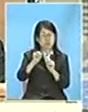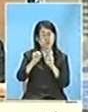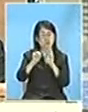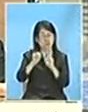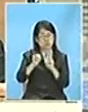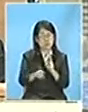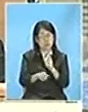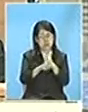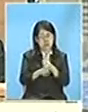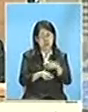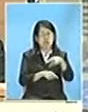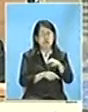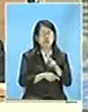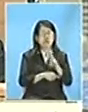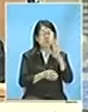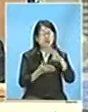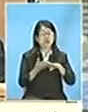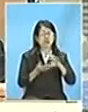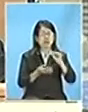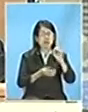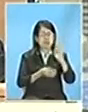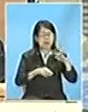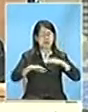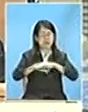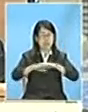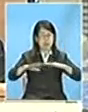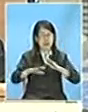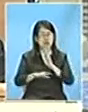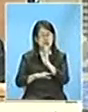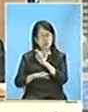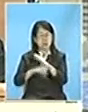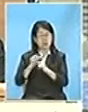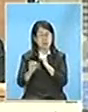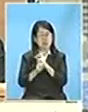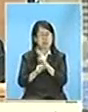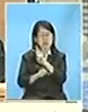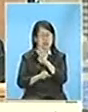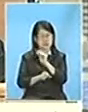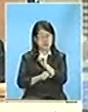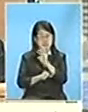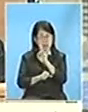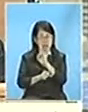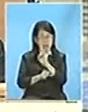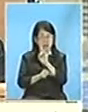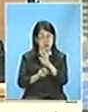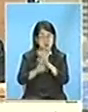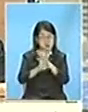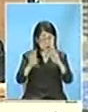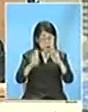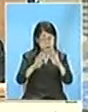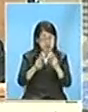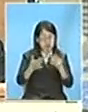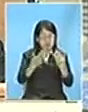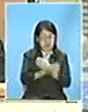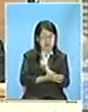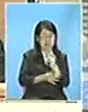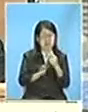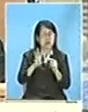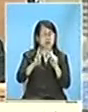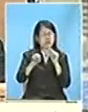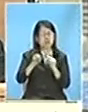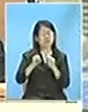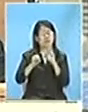สถาบันการพัฒนาศึกษาพ.ศ. 2548และให้ใช้ข้อความต่อไปนี้แทนก็คือมาตรา6ให้รัฐมนตรีว่าการกระทรวงศึกษาธิ